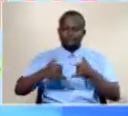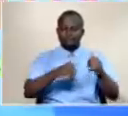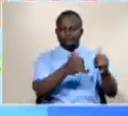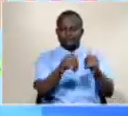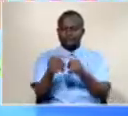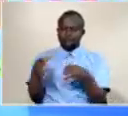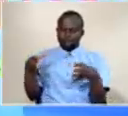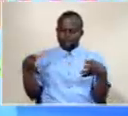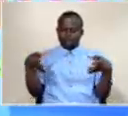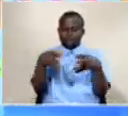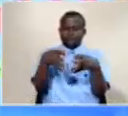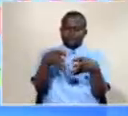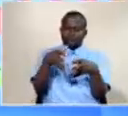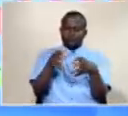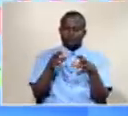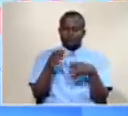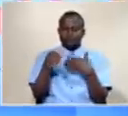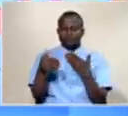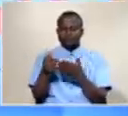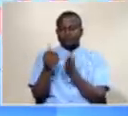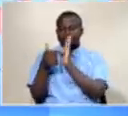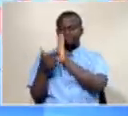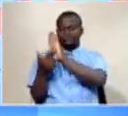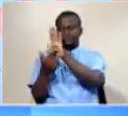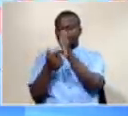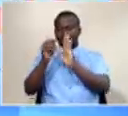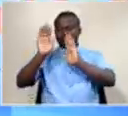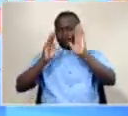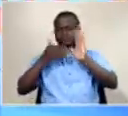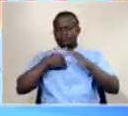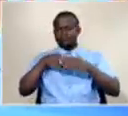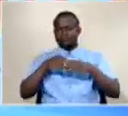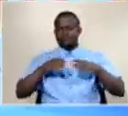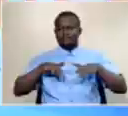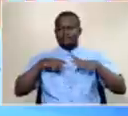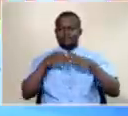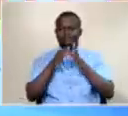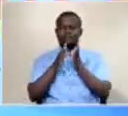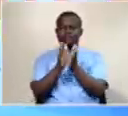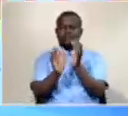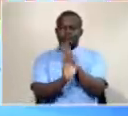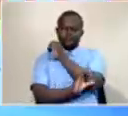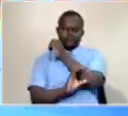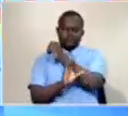aho bahura n'abagize iki cyiciro bakabagaragariza uruhare bafite mu buzima rusange